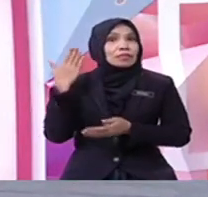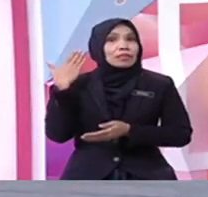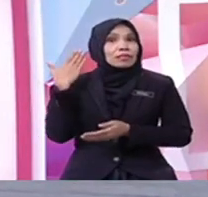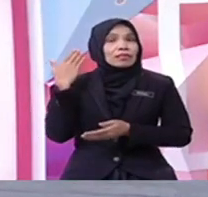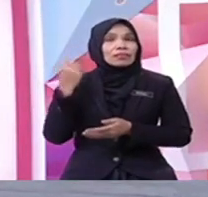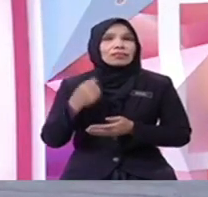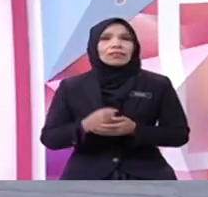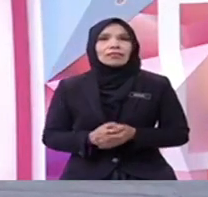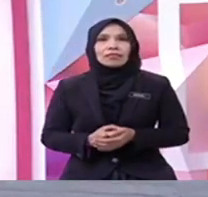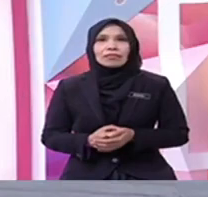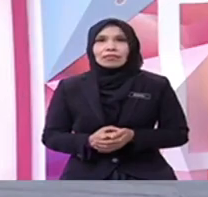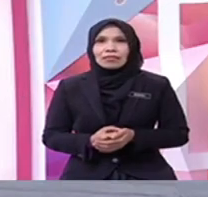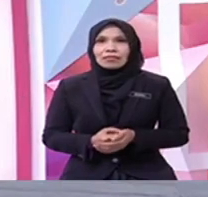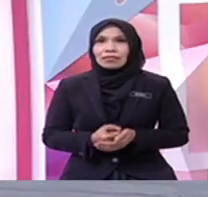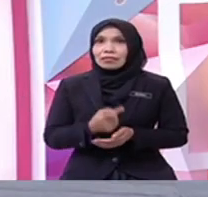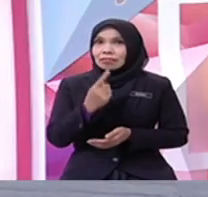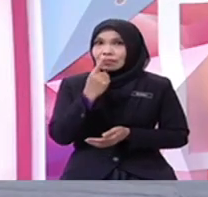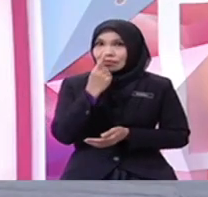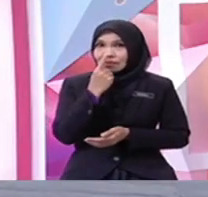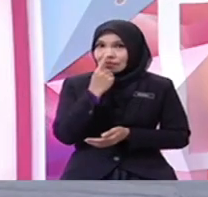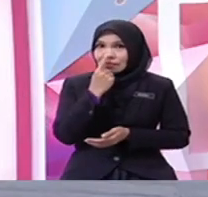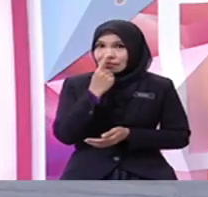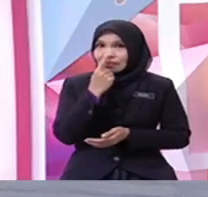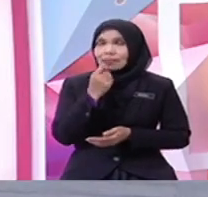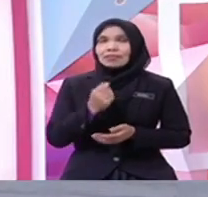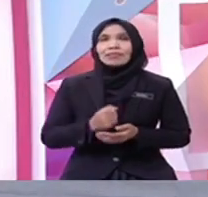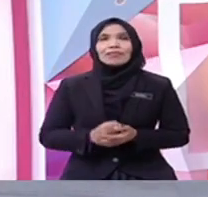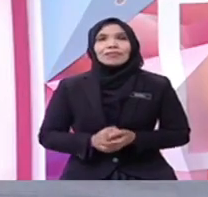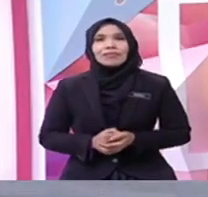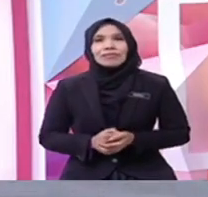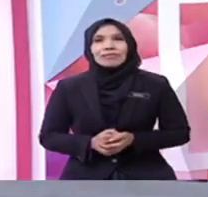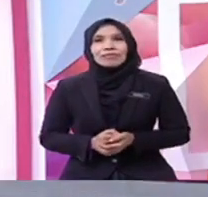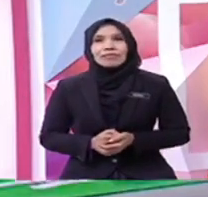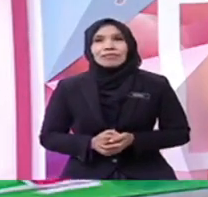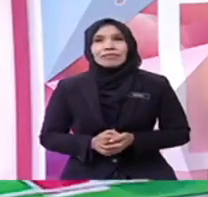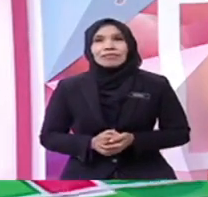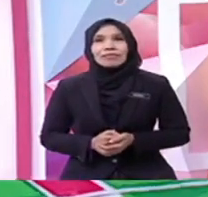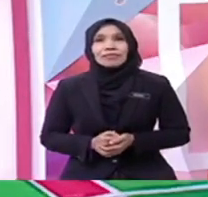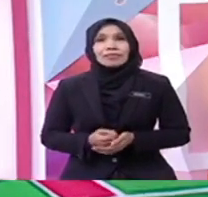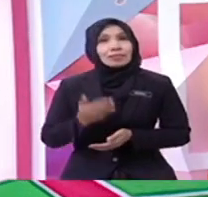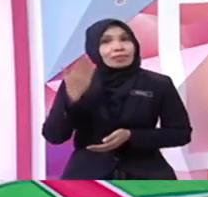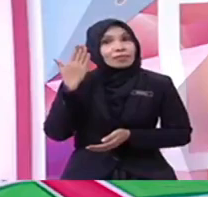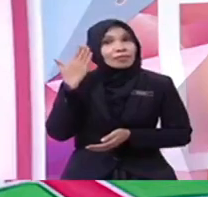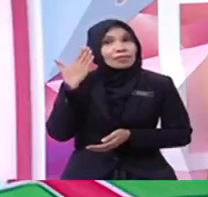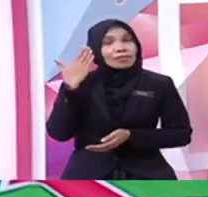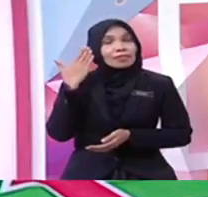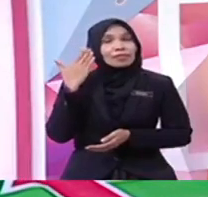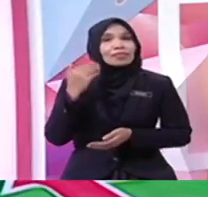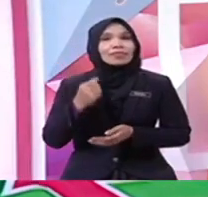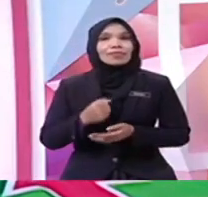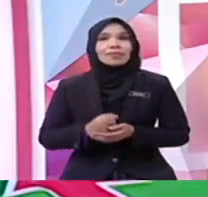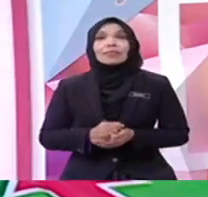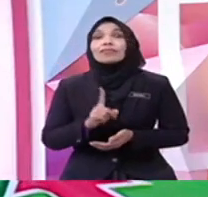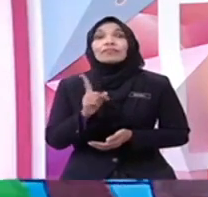your nose nose g-shock kita pegang seterusnya touch your Hei